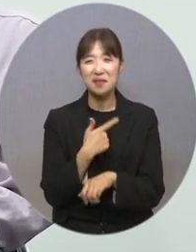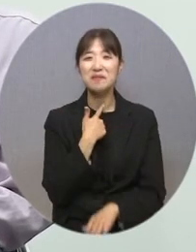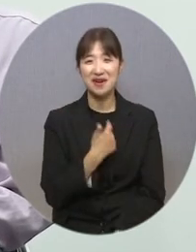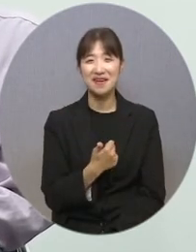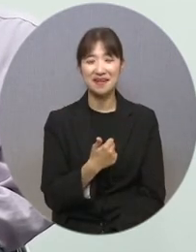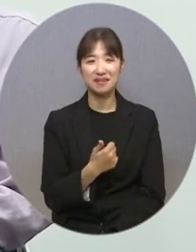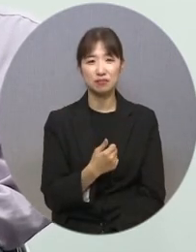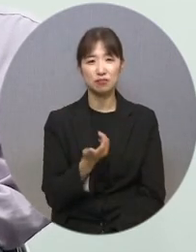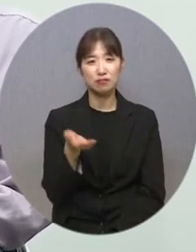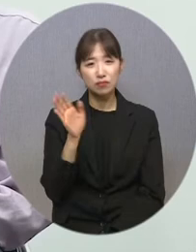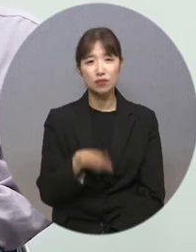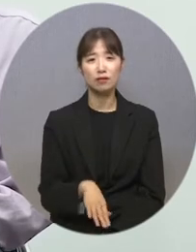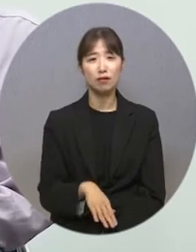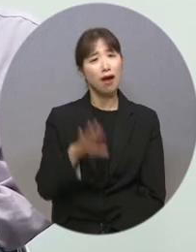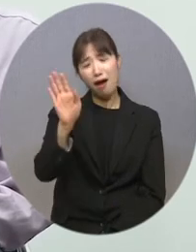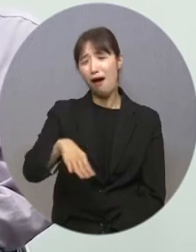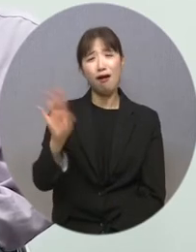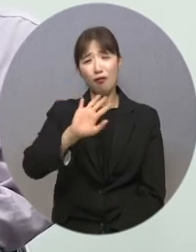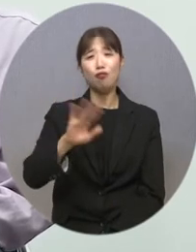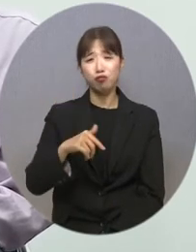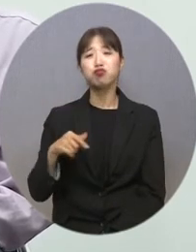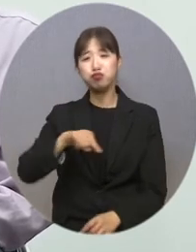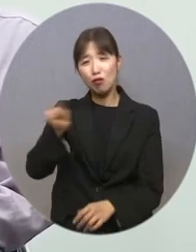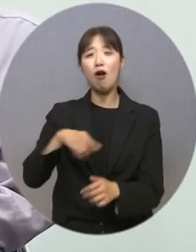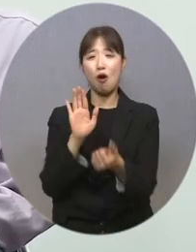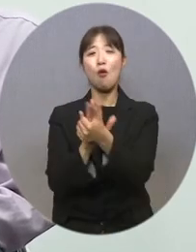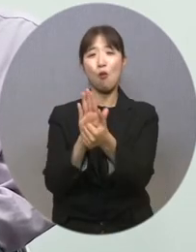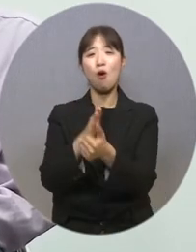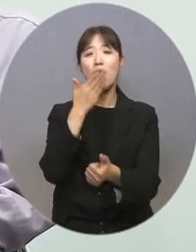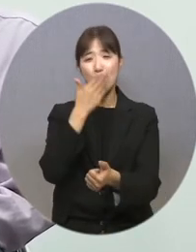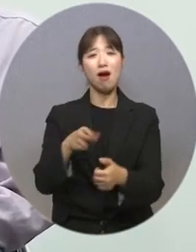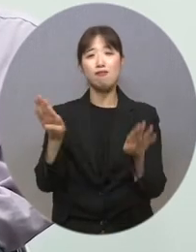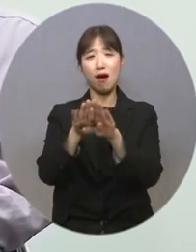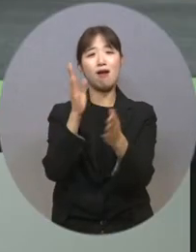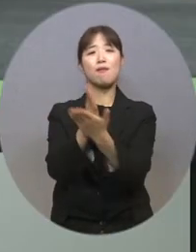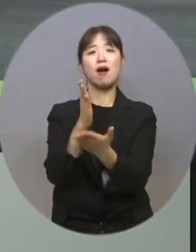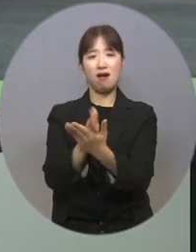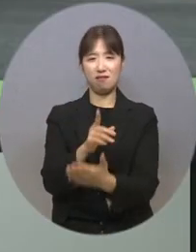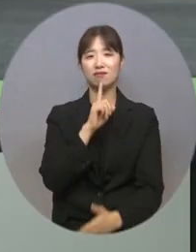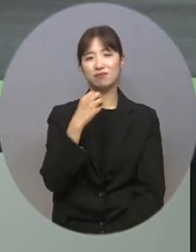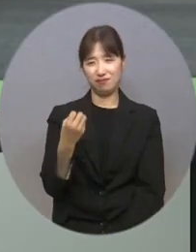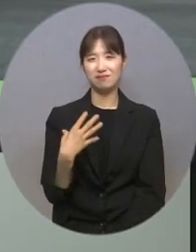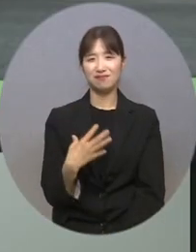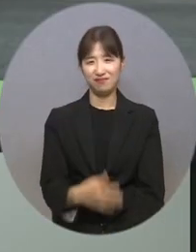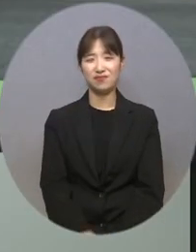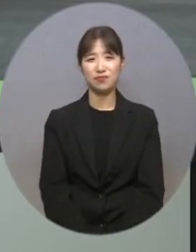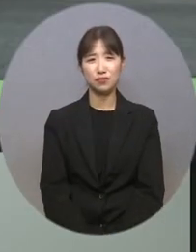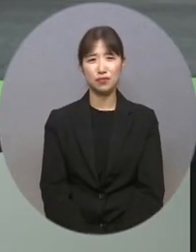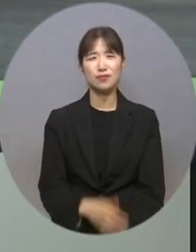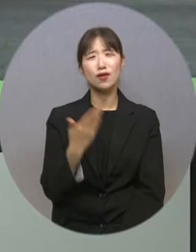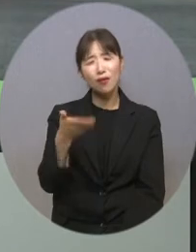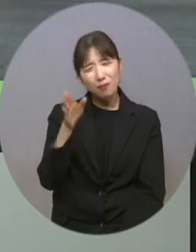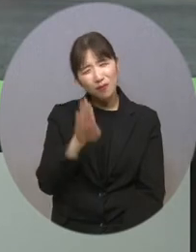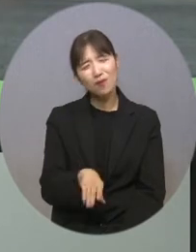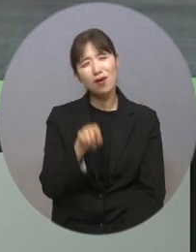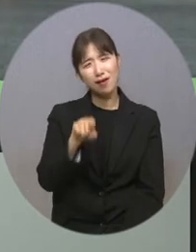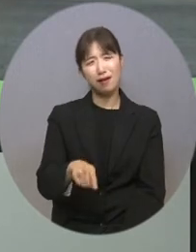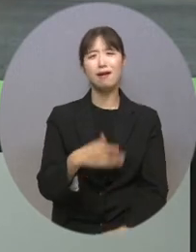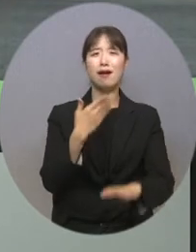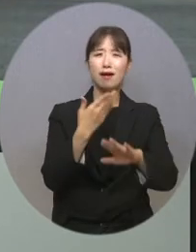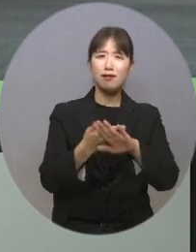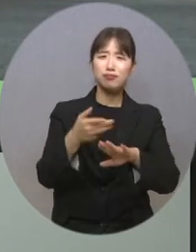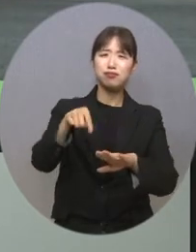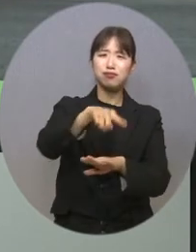어떤 일 아니 그냥 도와주면 되지 빠진 야 라고 말씀하시더라구요 예 근데 그것도 무좀 상대의